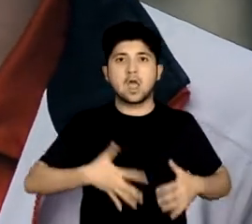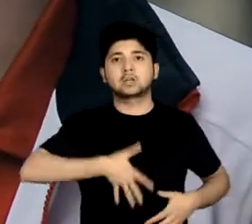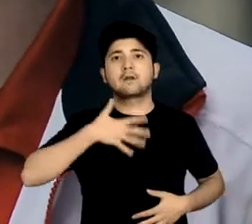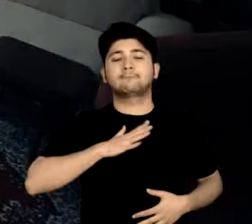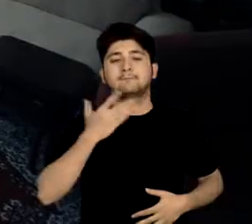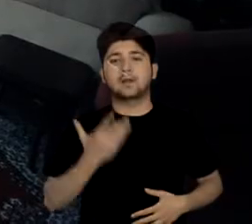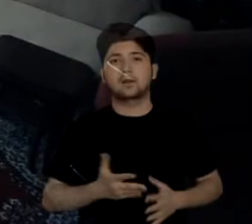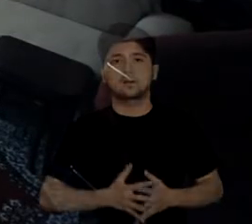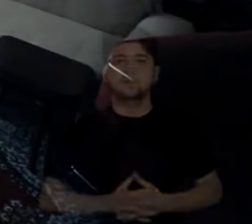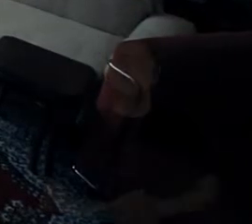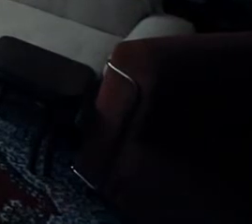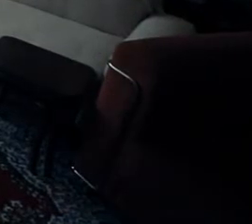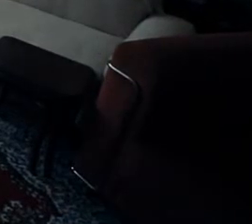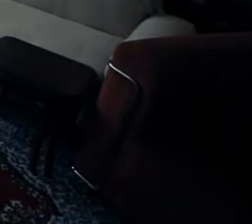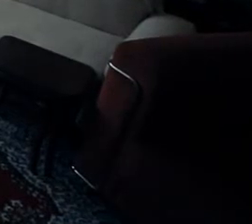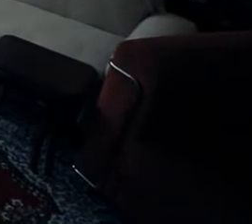gibi bende.